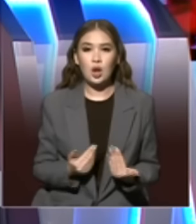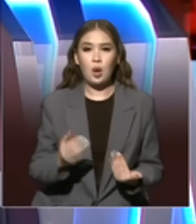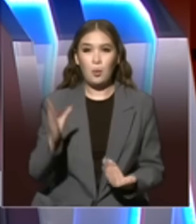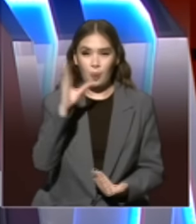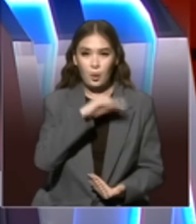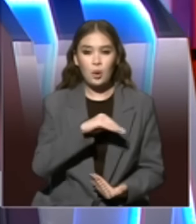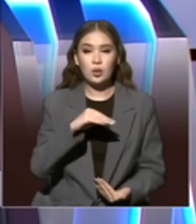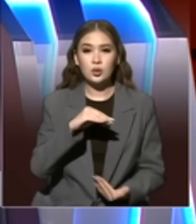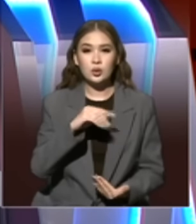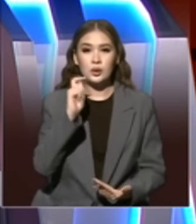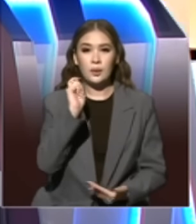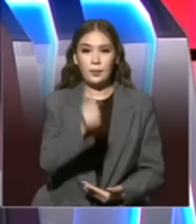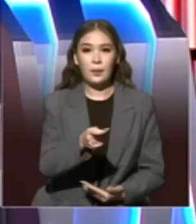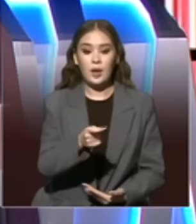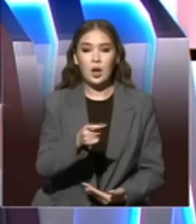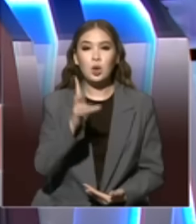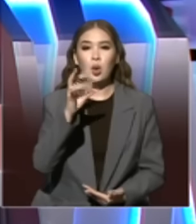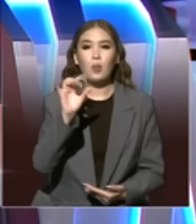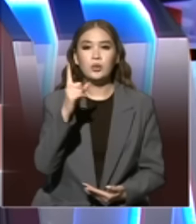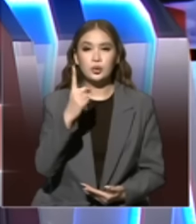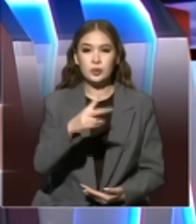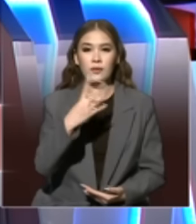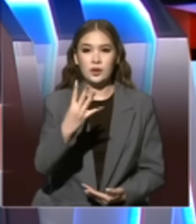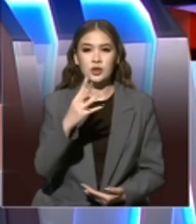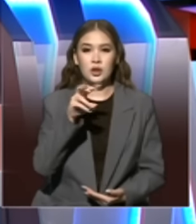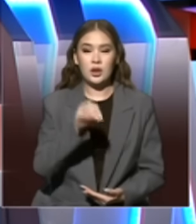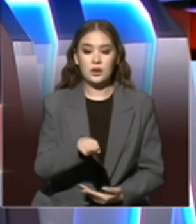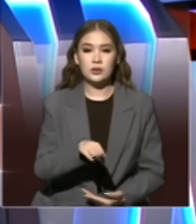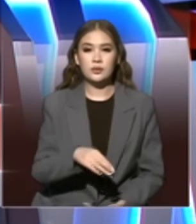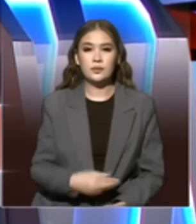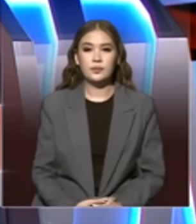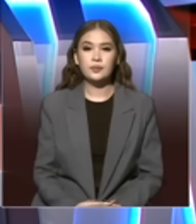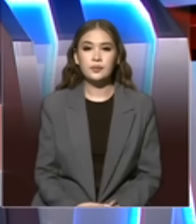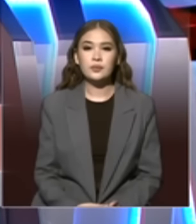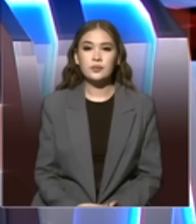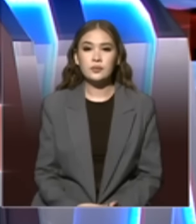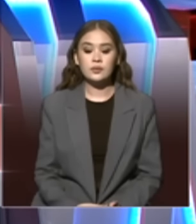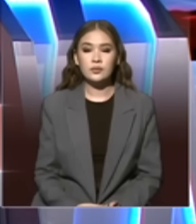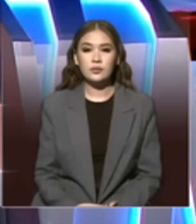ғой. Бірақ өмір бойы емес, 24 жыл бұл жерде.